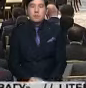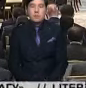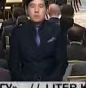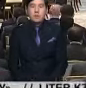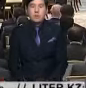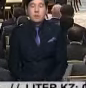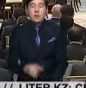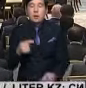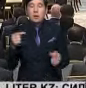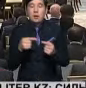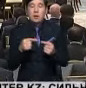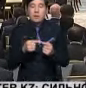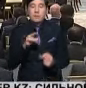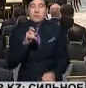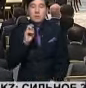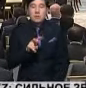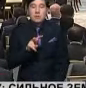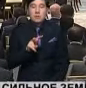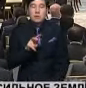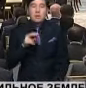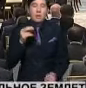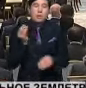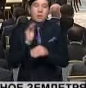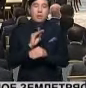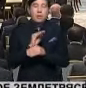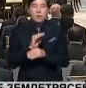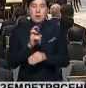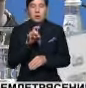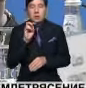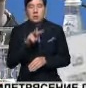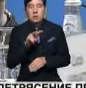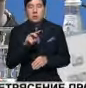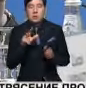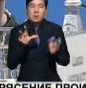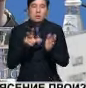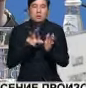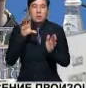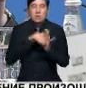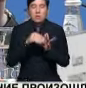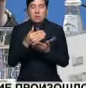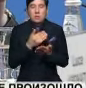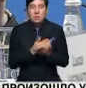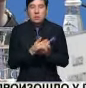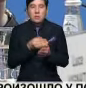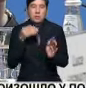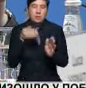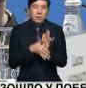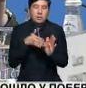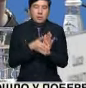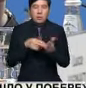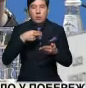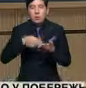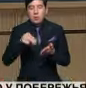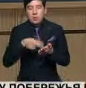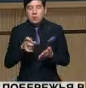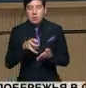Одна из ключевых новых вещей – это введение инвестиционных налоговых преференций, включая налоговые вычеты на основе затрат, связанных с закупом оборудования